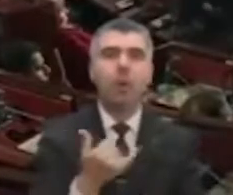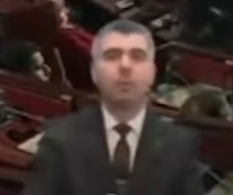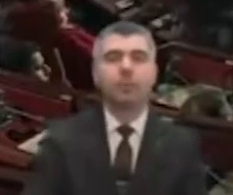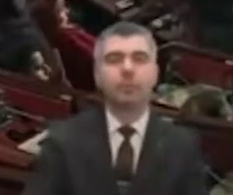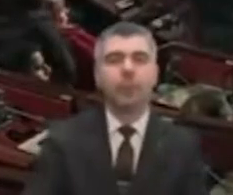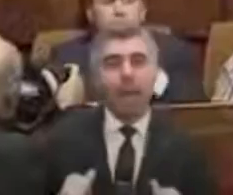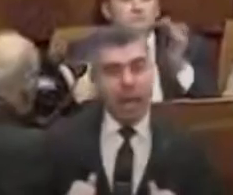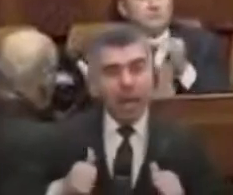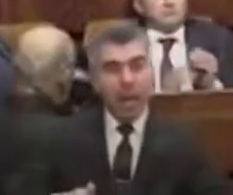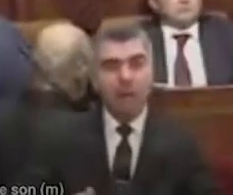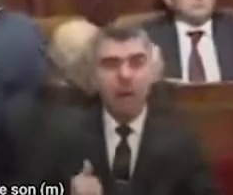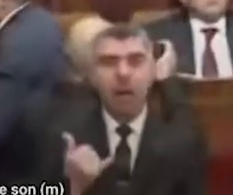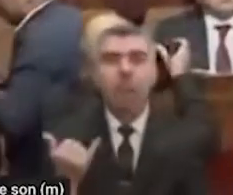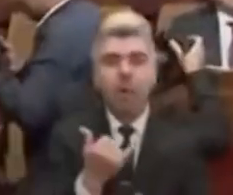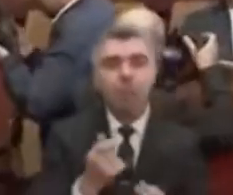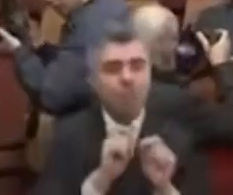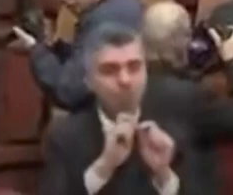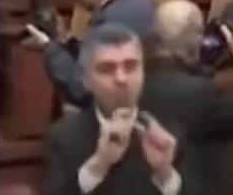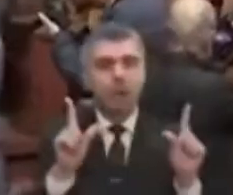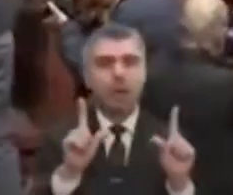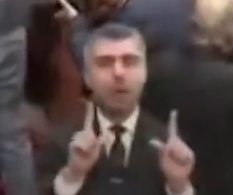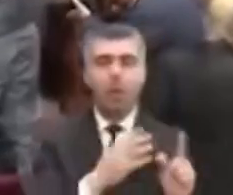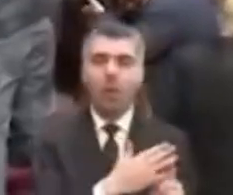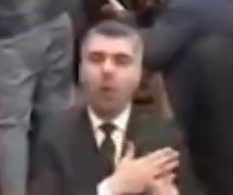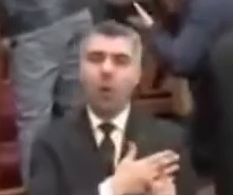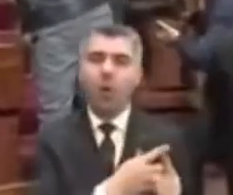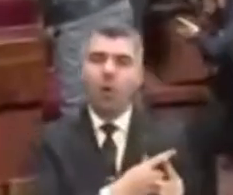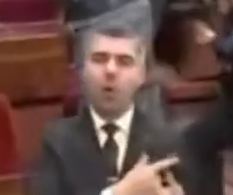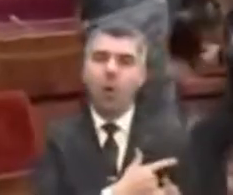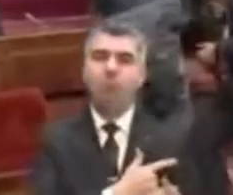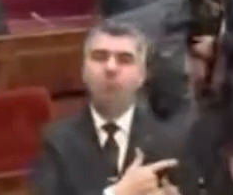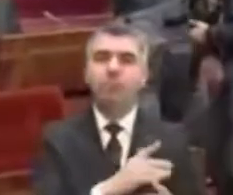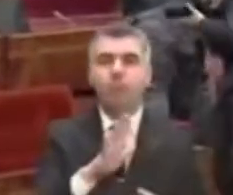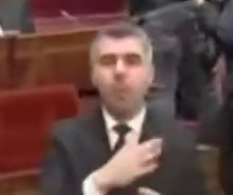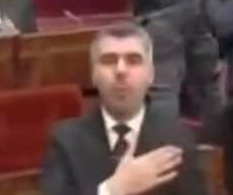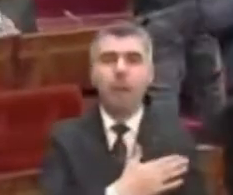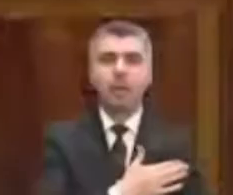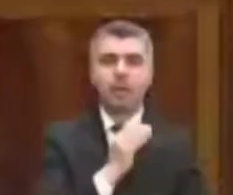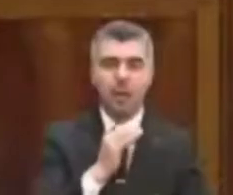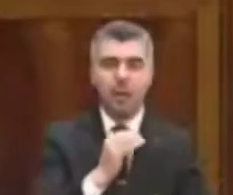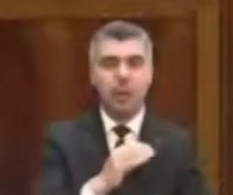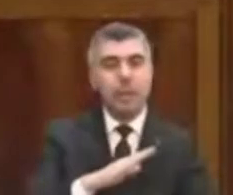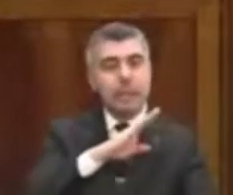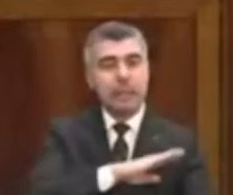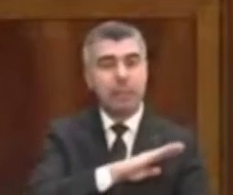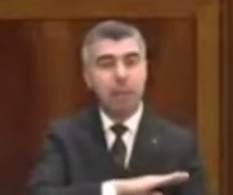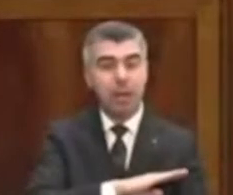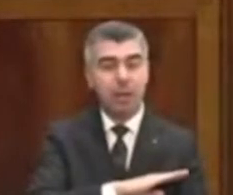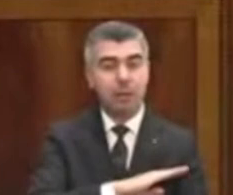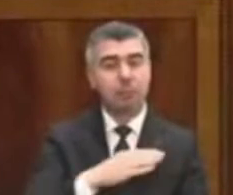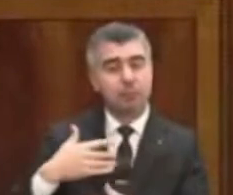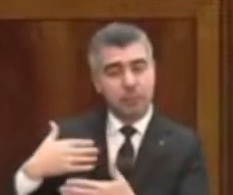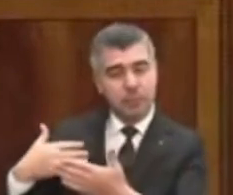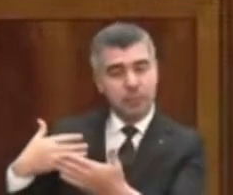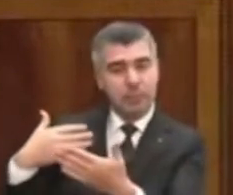عندنا إرادة قوية ورؤية وحب انتماء لهذا الوطن صمد على ما